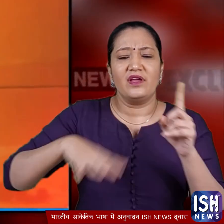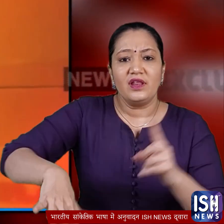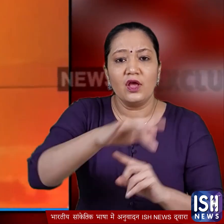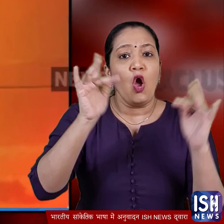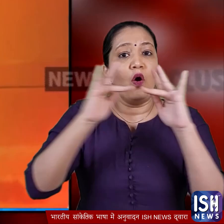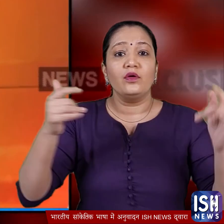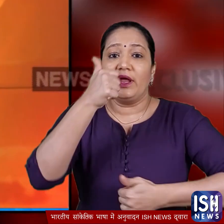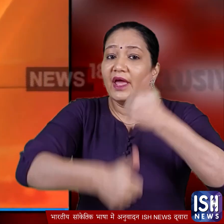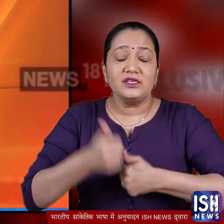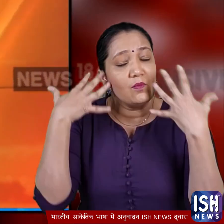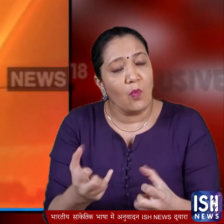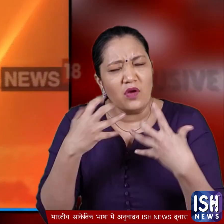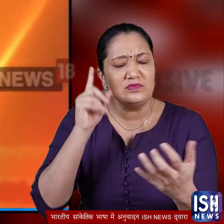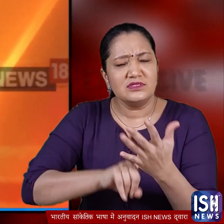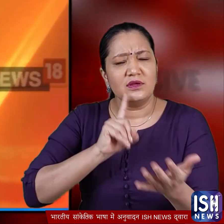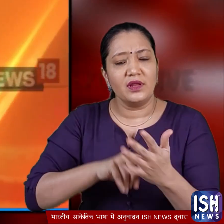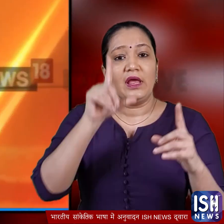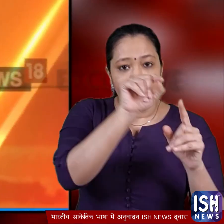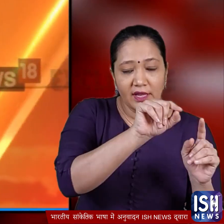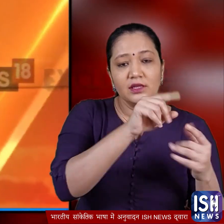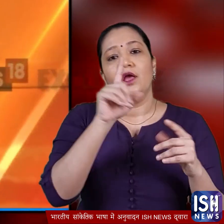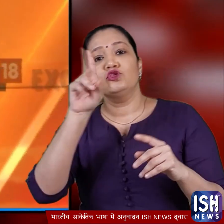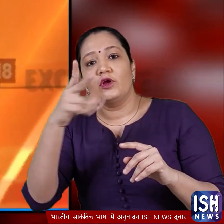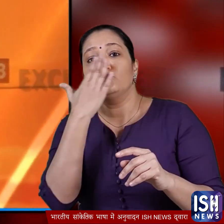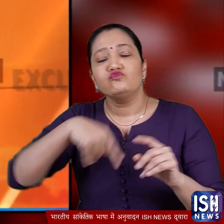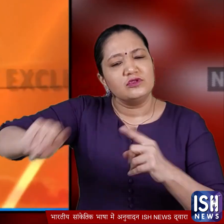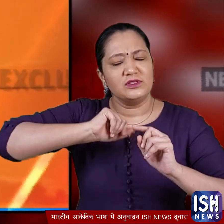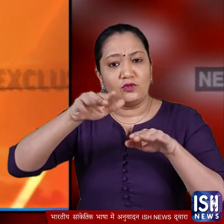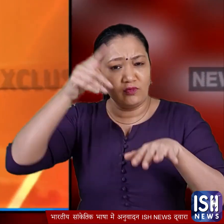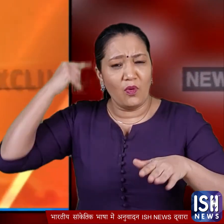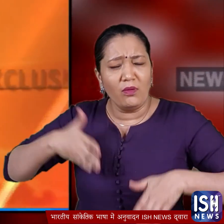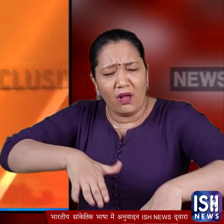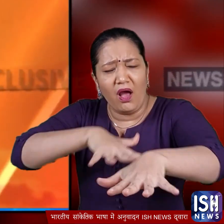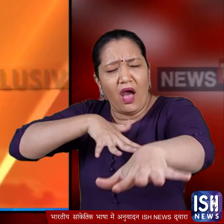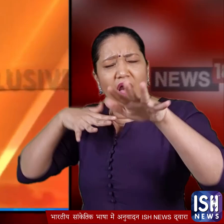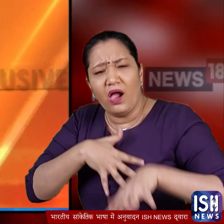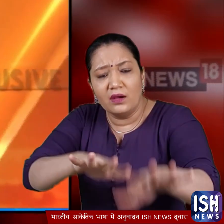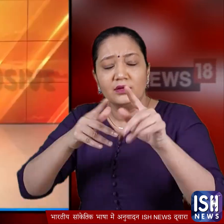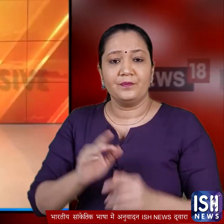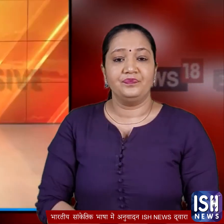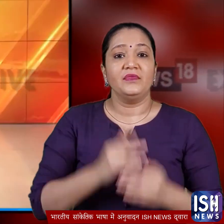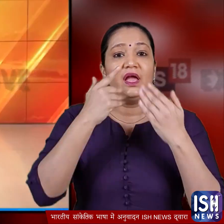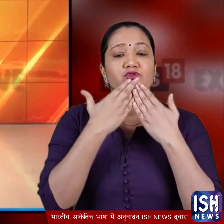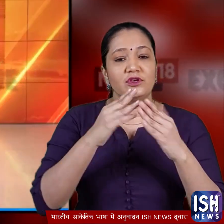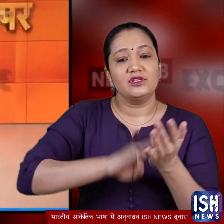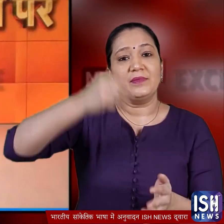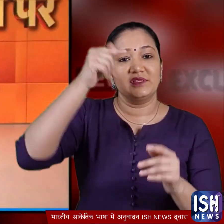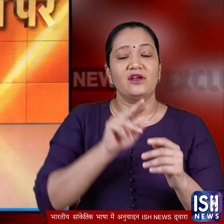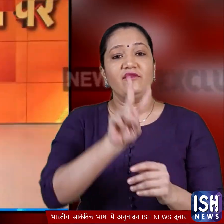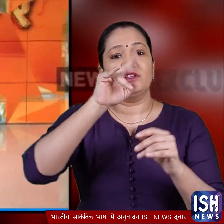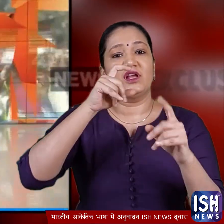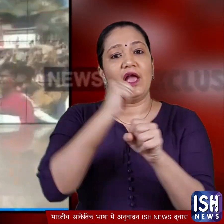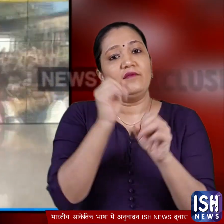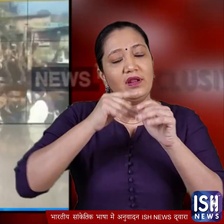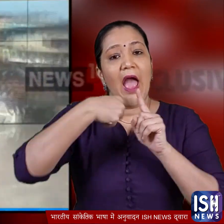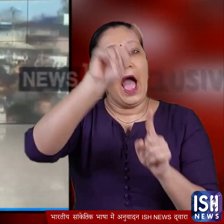धारावी इलाके में ऑनलाइन परीक्षा की मांग करते हुए 10वीं और 12वीं के छात्रों ने सड़कें जाम कर दी। वो लोग राज्य की शिक्षा मंत्री वर्षा गायकवाड़ के